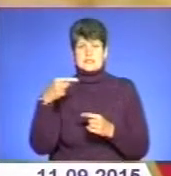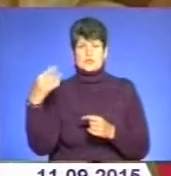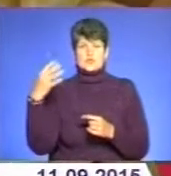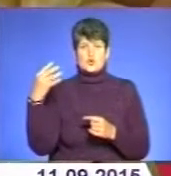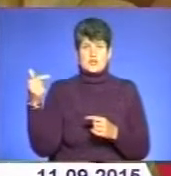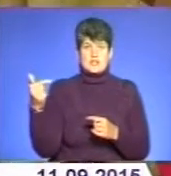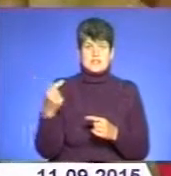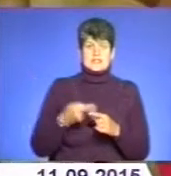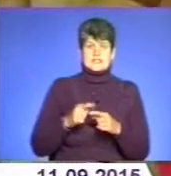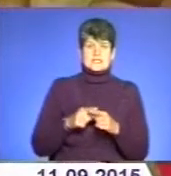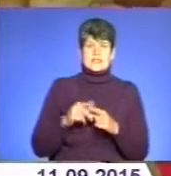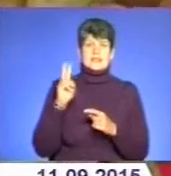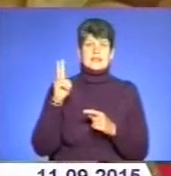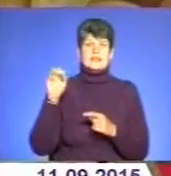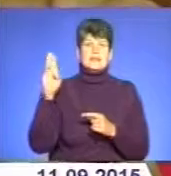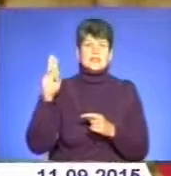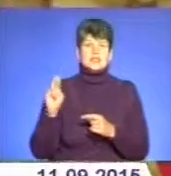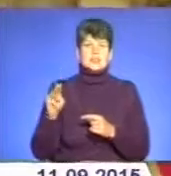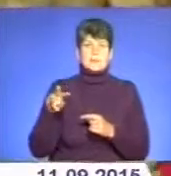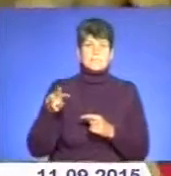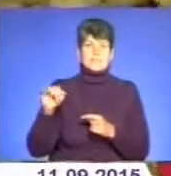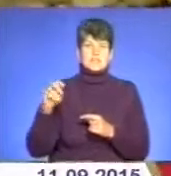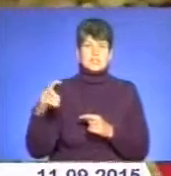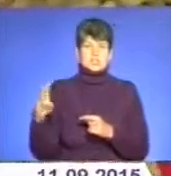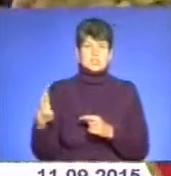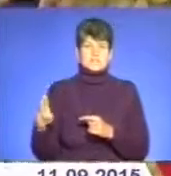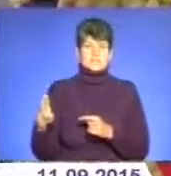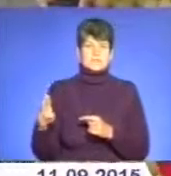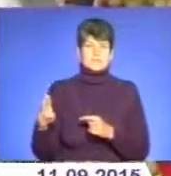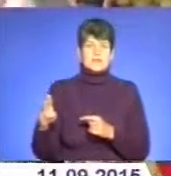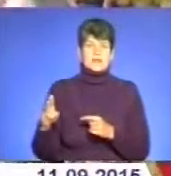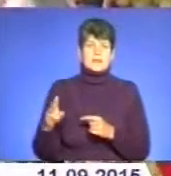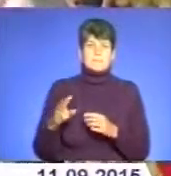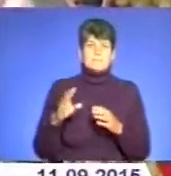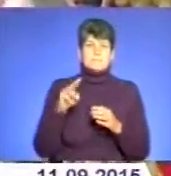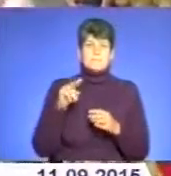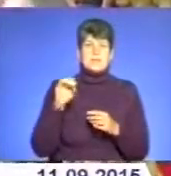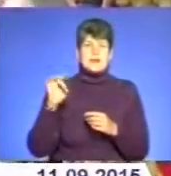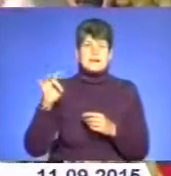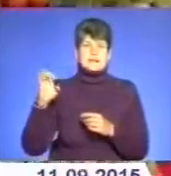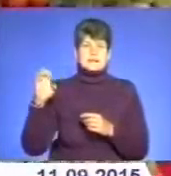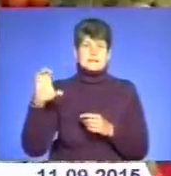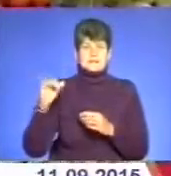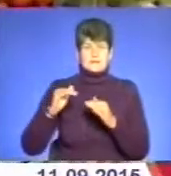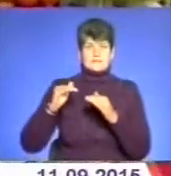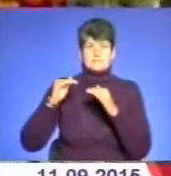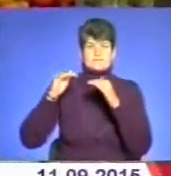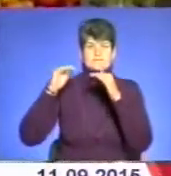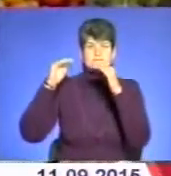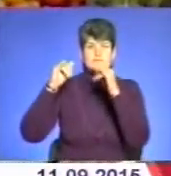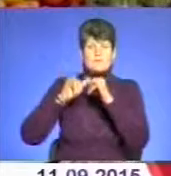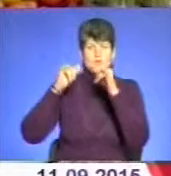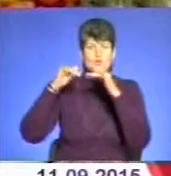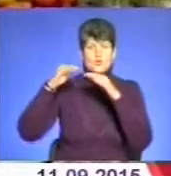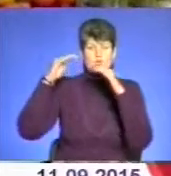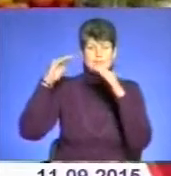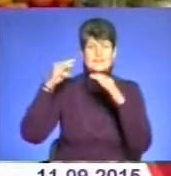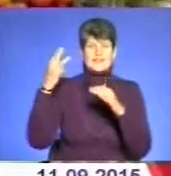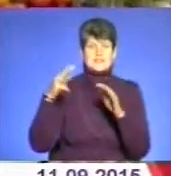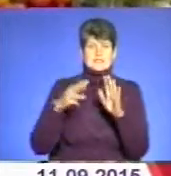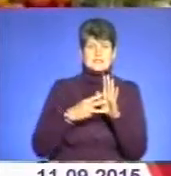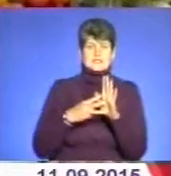це найдорожчий кишмиш, це ілса. Персики, нектарини догори вже пішли, подорожчали.